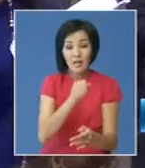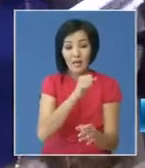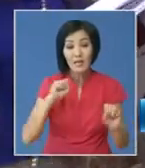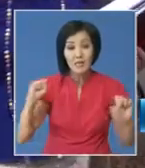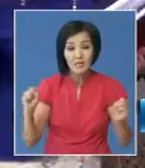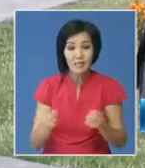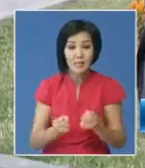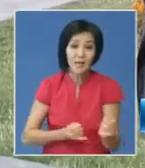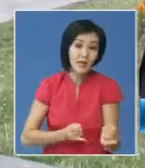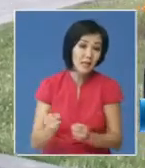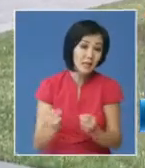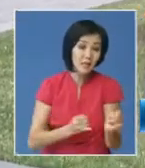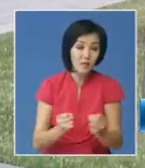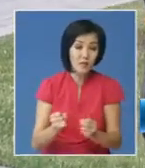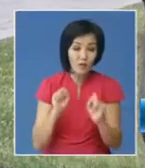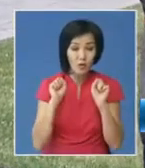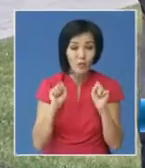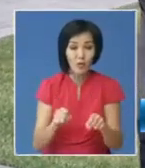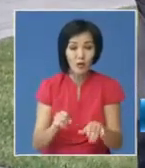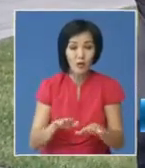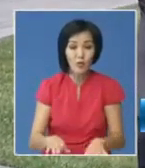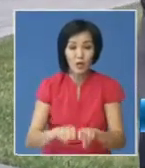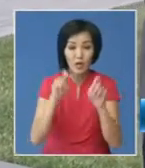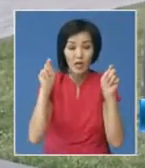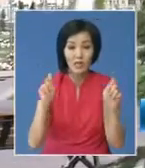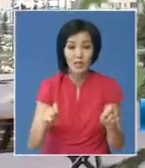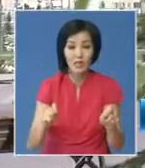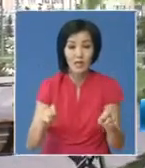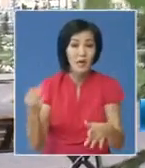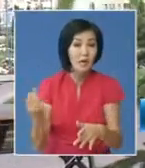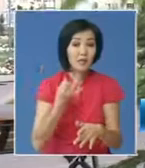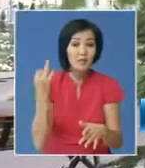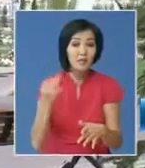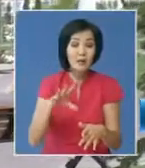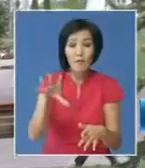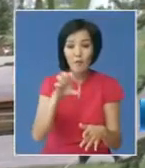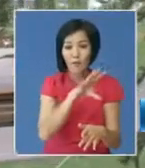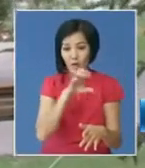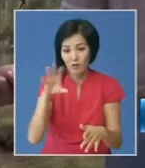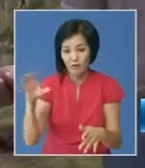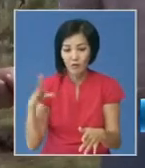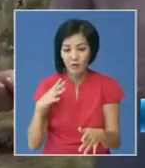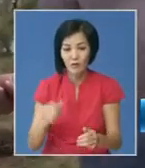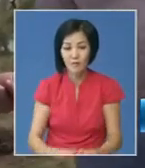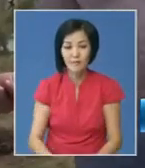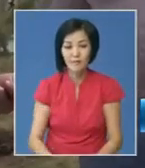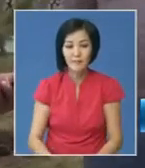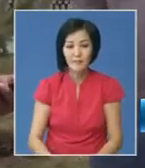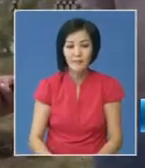жамбылдықтар қызығушылығын жасырмады. Жан-жағын суретке түсірумен әлек болды. Идея жинап. Біз